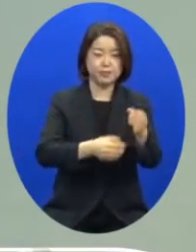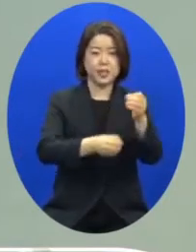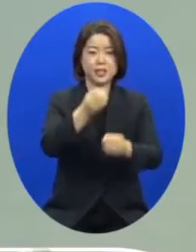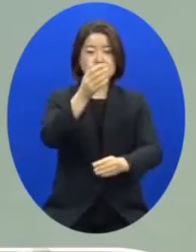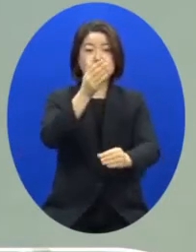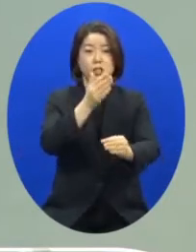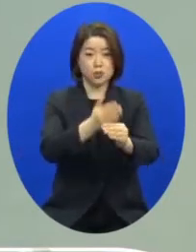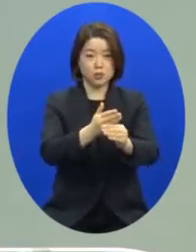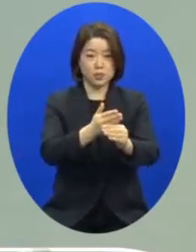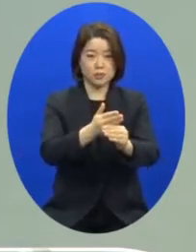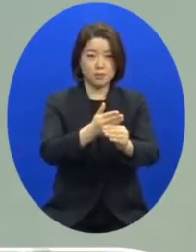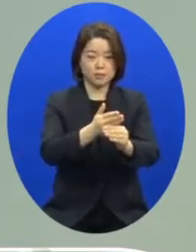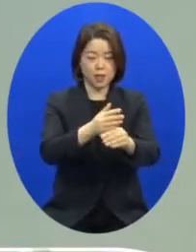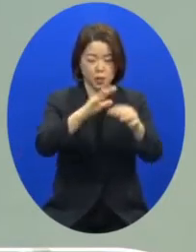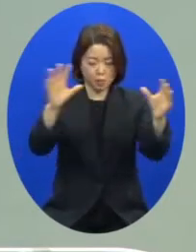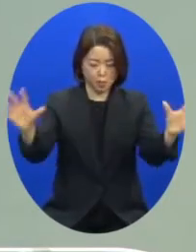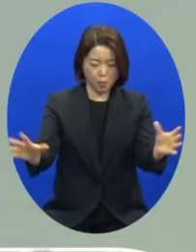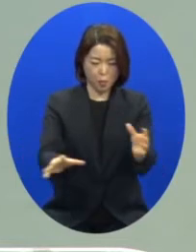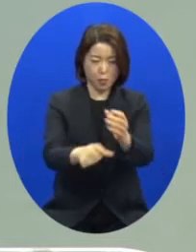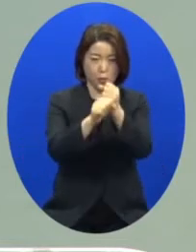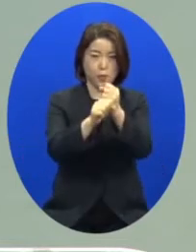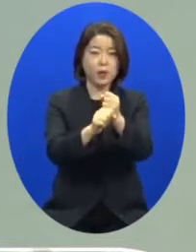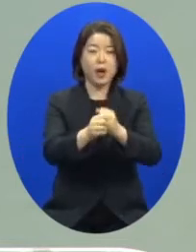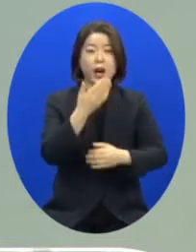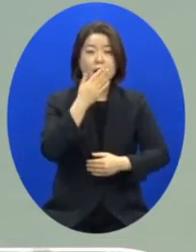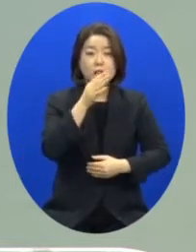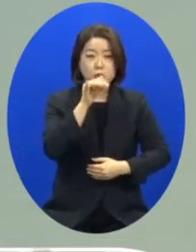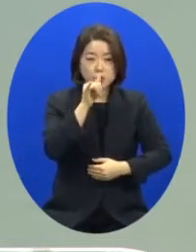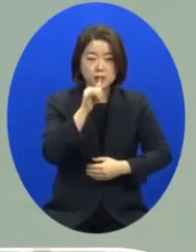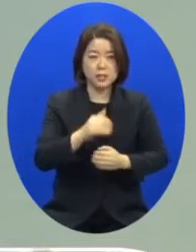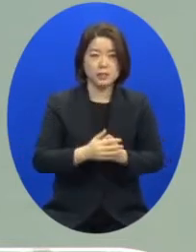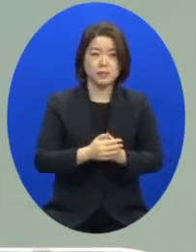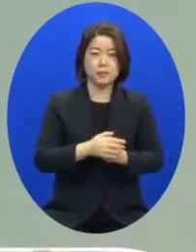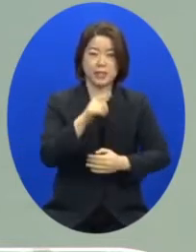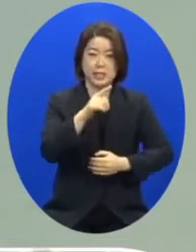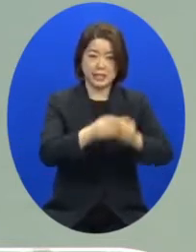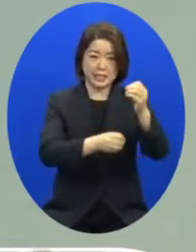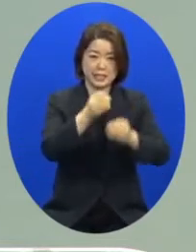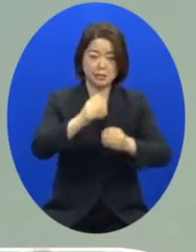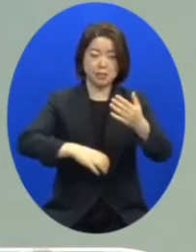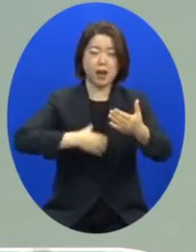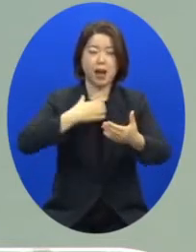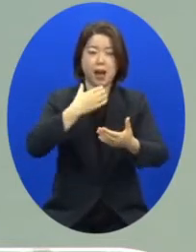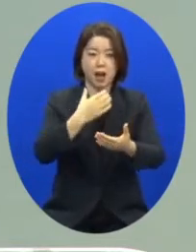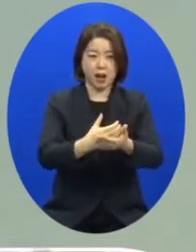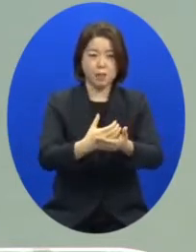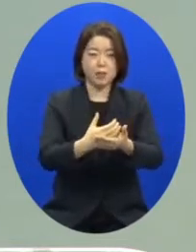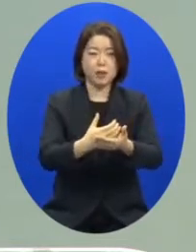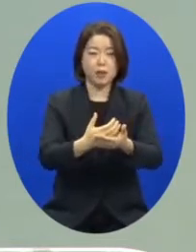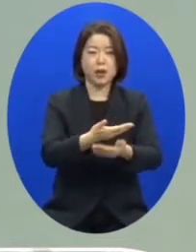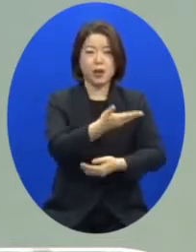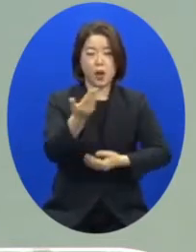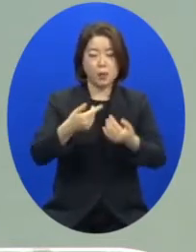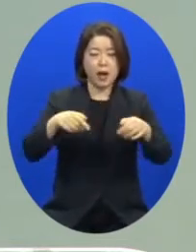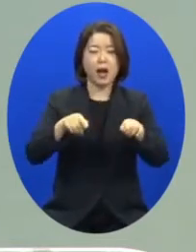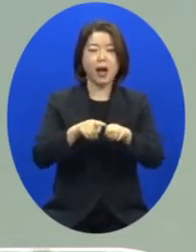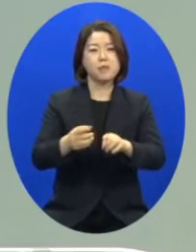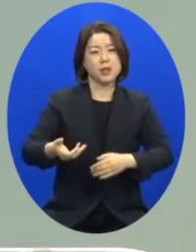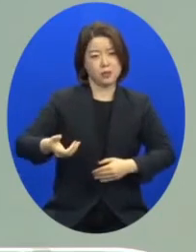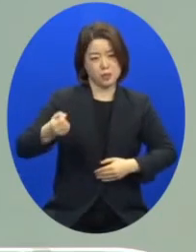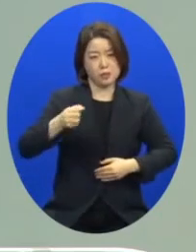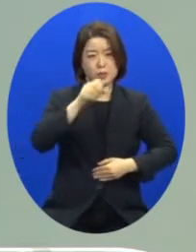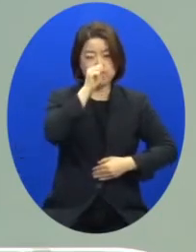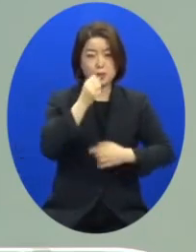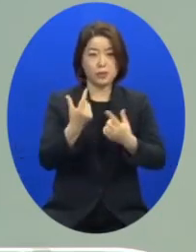모든 성경의 요약 이라고 할 수 있는 20편의 감동을 함께 누렸으면 좋겠습니다